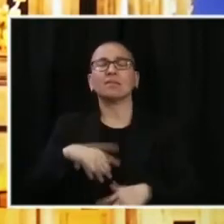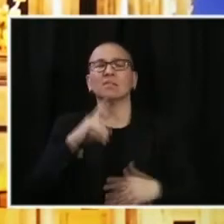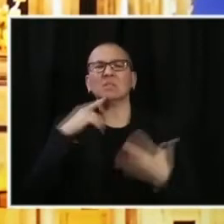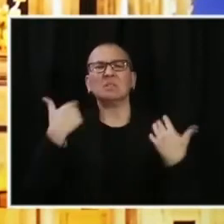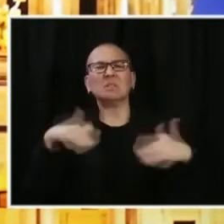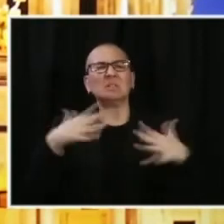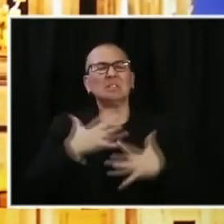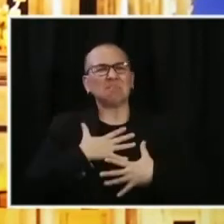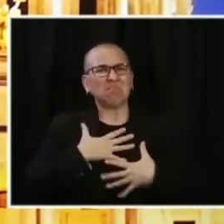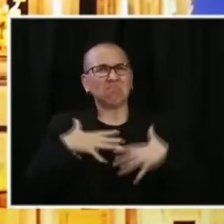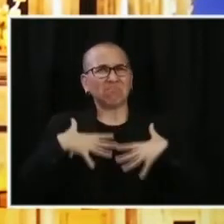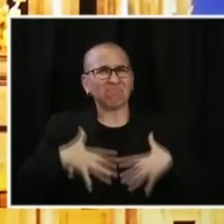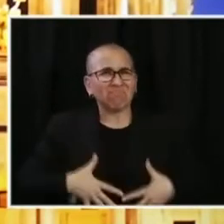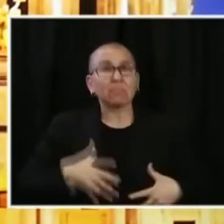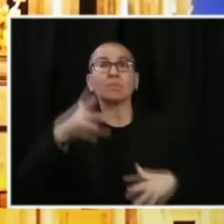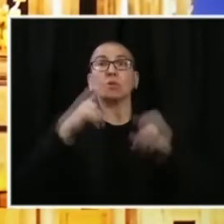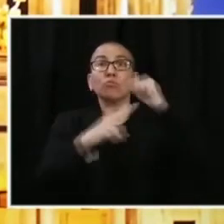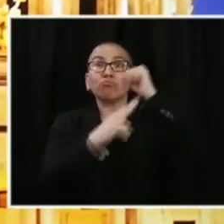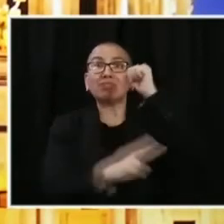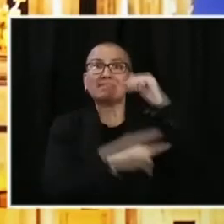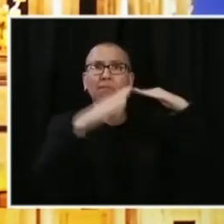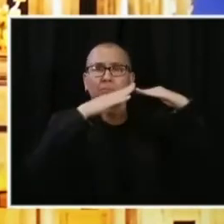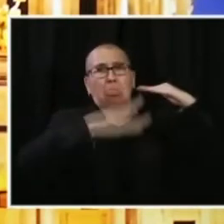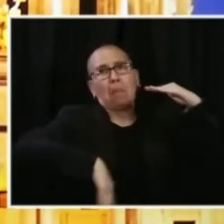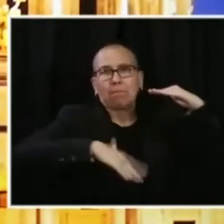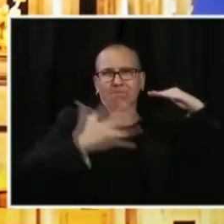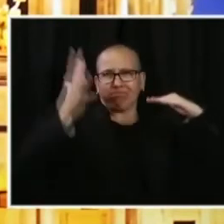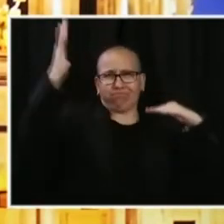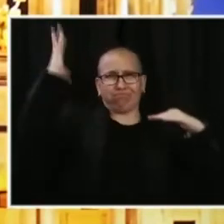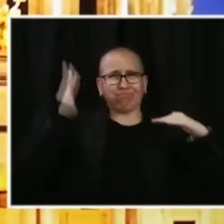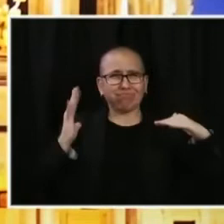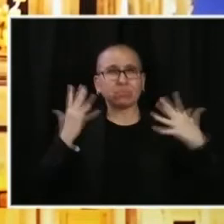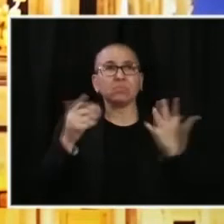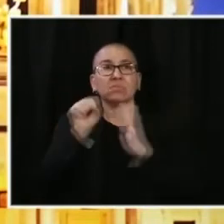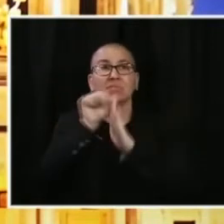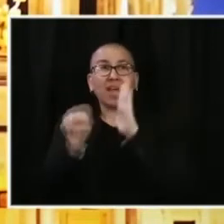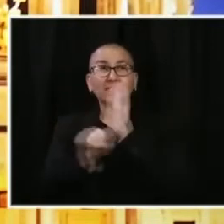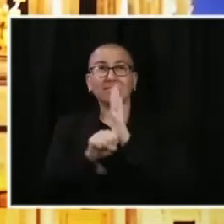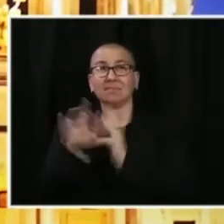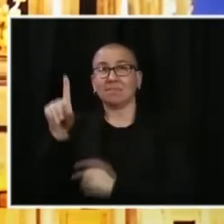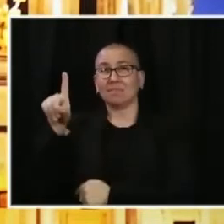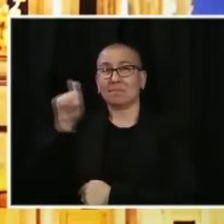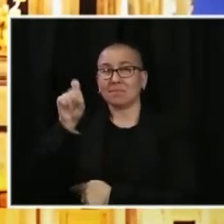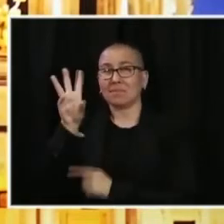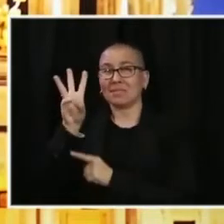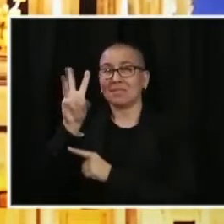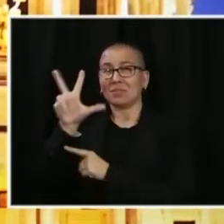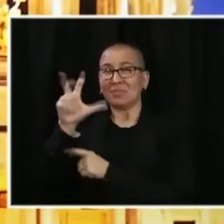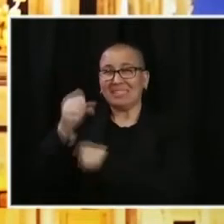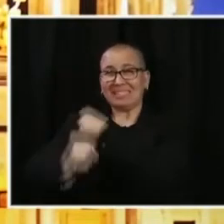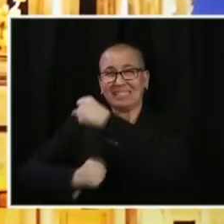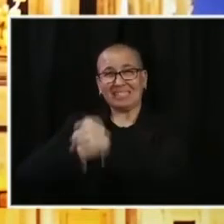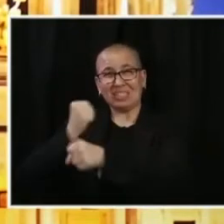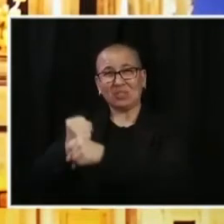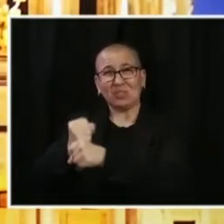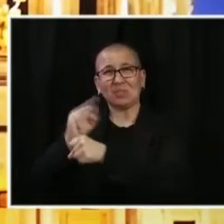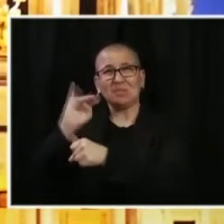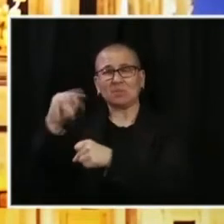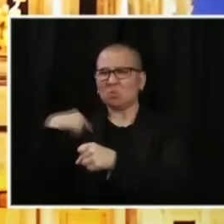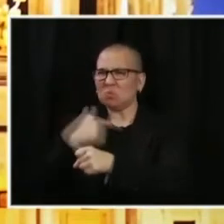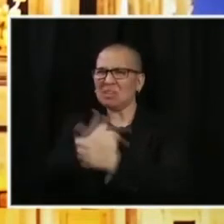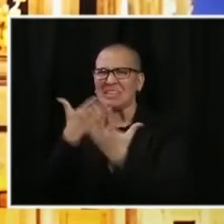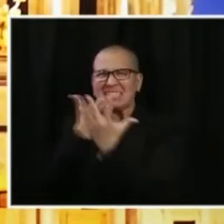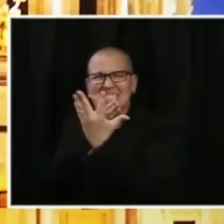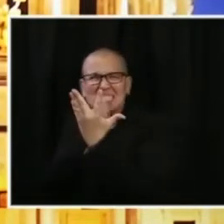To tell to chore a bone to the Minipoli. Bill Saint Topel on Bishon, we put your pain on. Pay him one